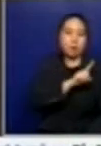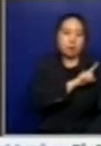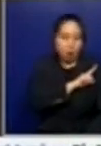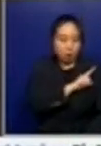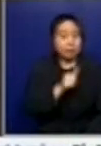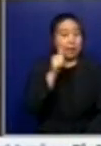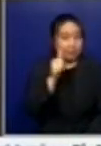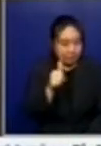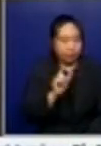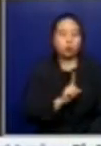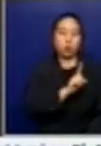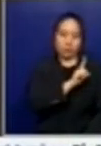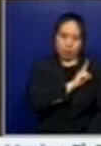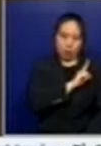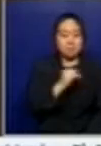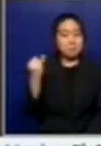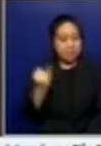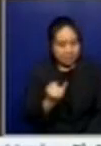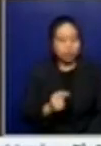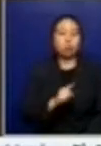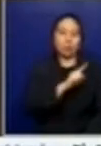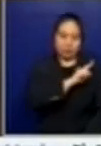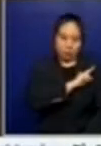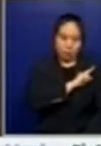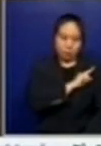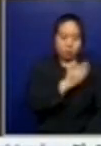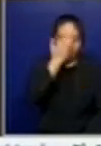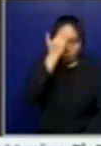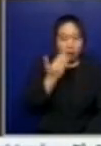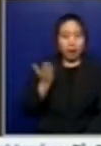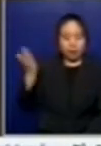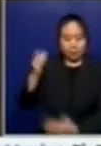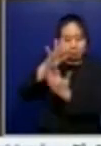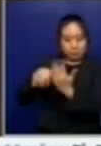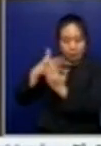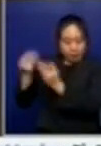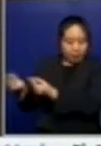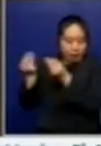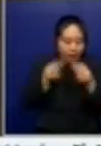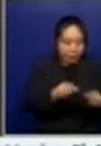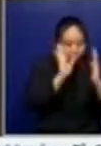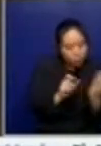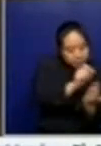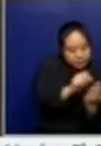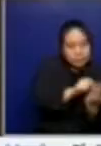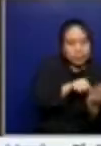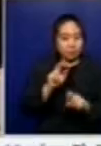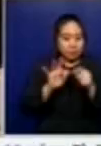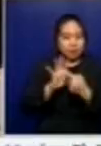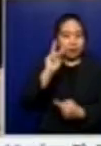รับผิดชอบไม่ดีก็ต้องรับผิดชอบนะครับเพราะเป็นผู้มอบนโยบายไว้ให้กับผู้ร่างไปดำเนิน